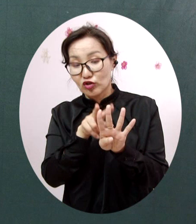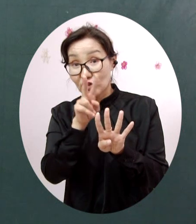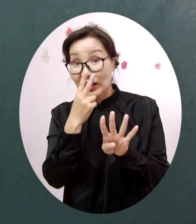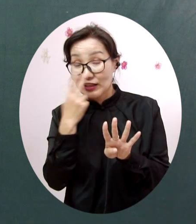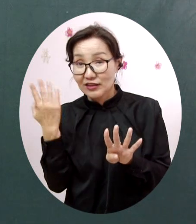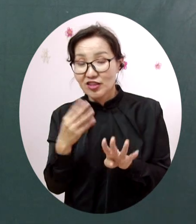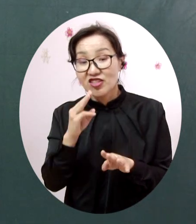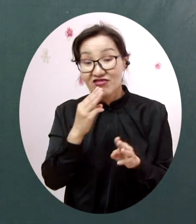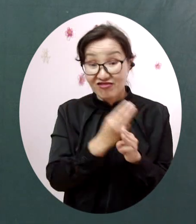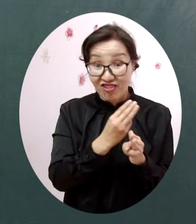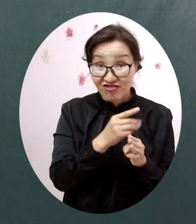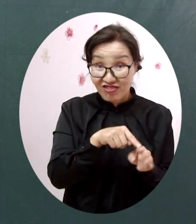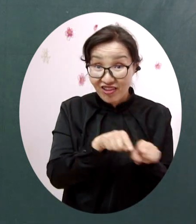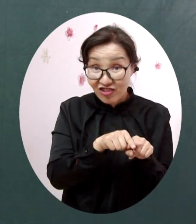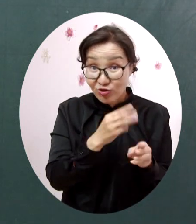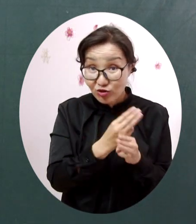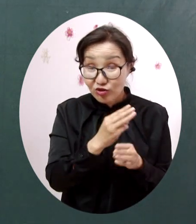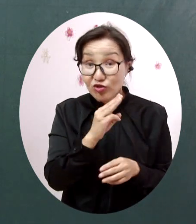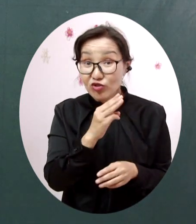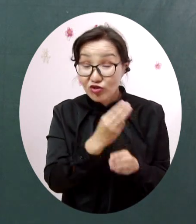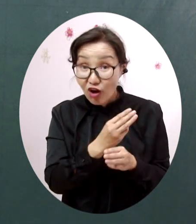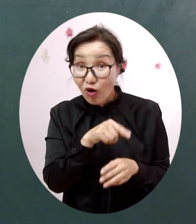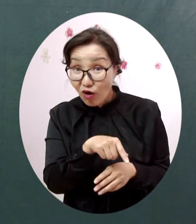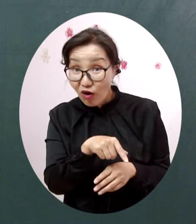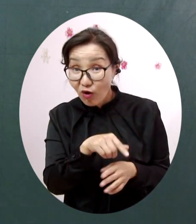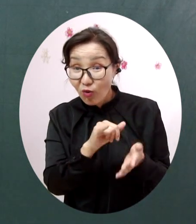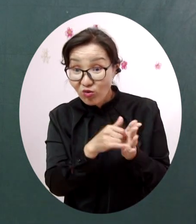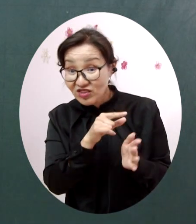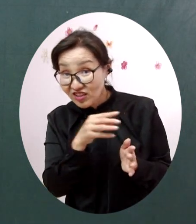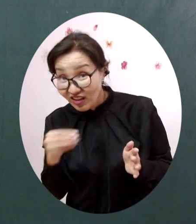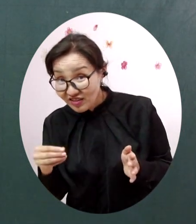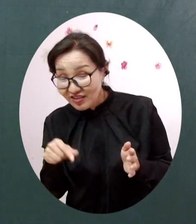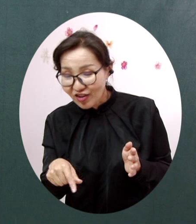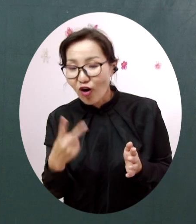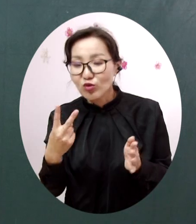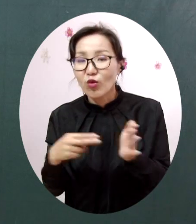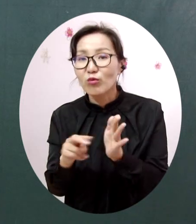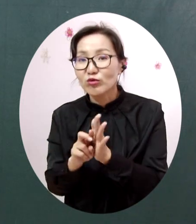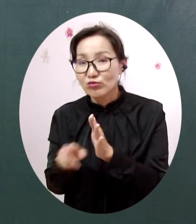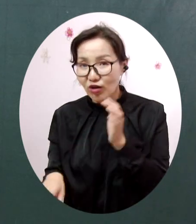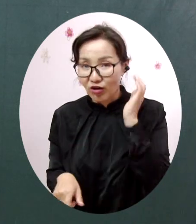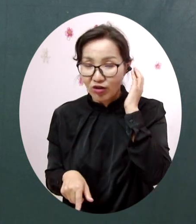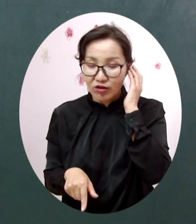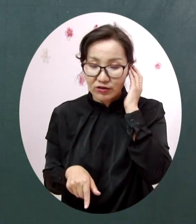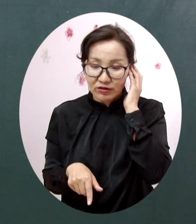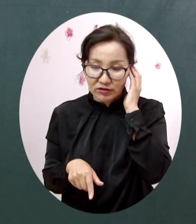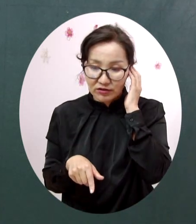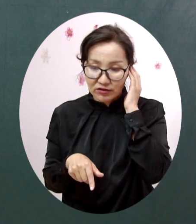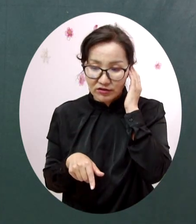За тэгш тоо учраас яах вэ? 2-т хуваагдана.